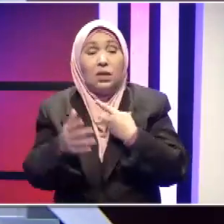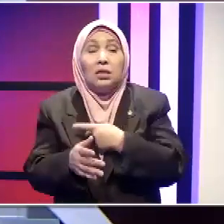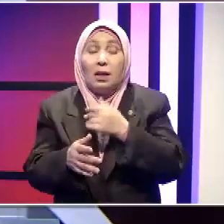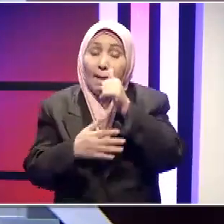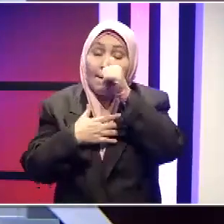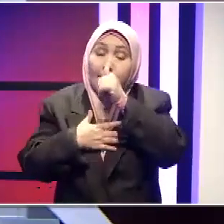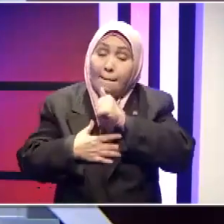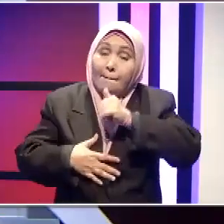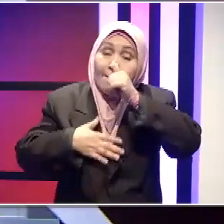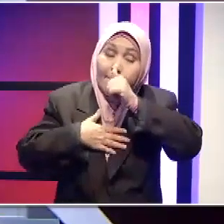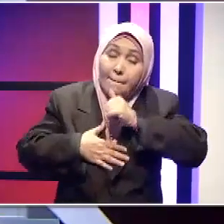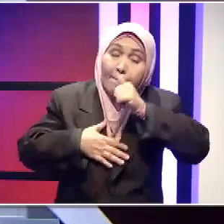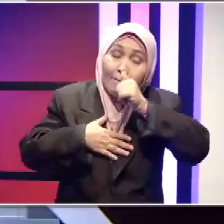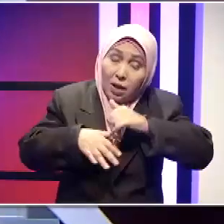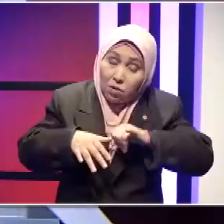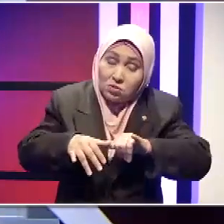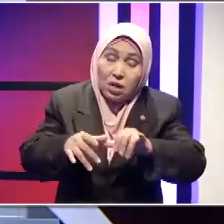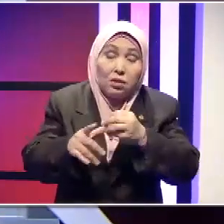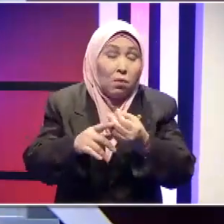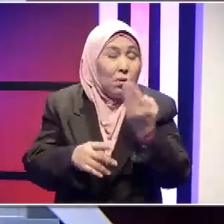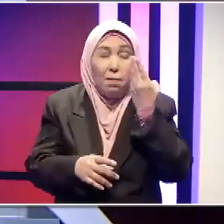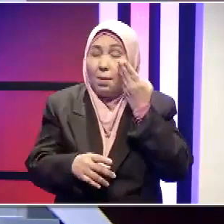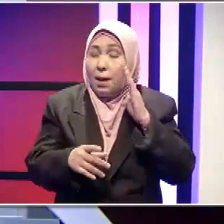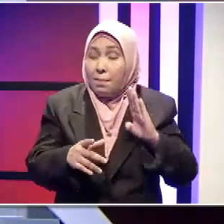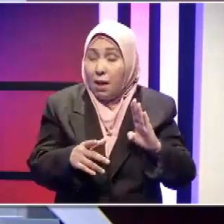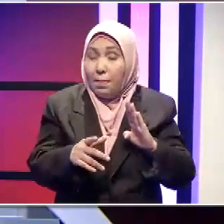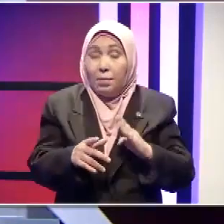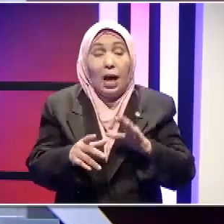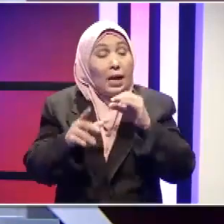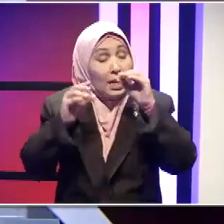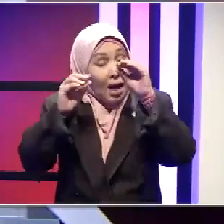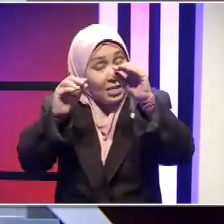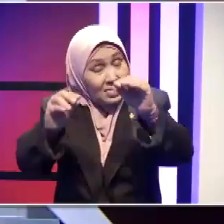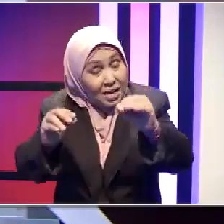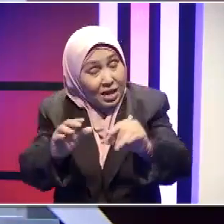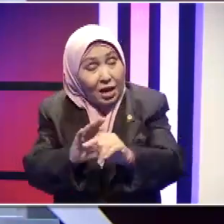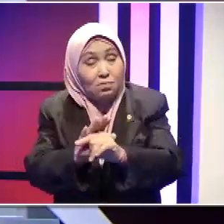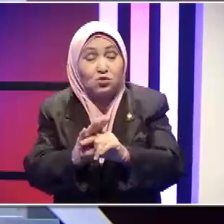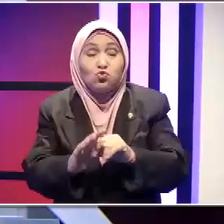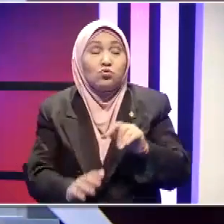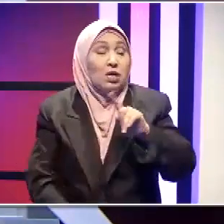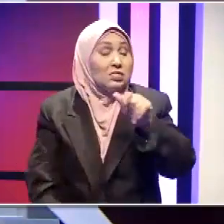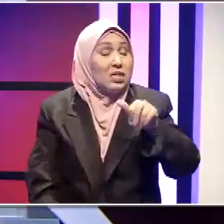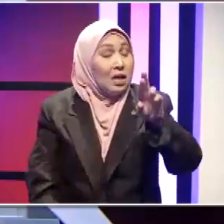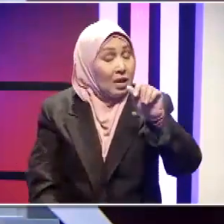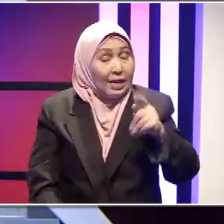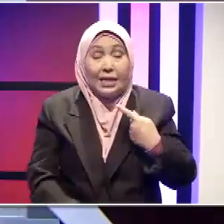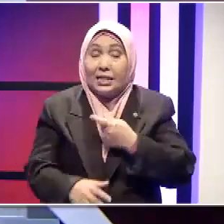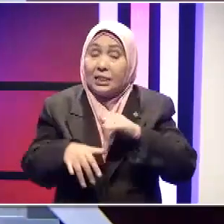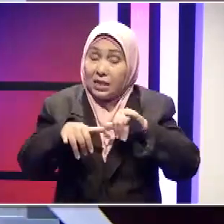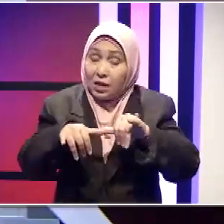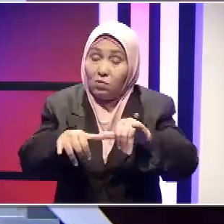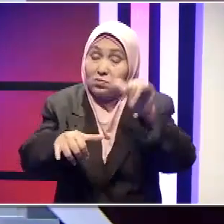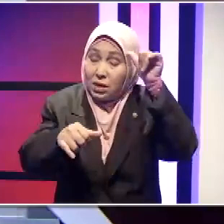sabar dan terus kan ya sama Ade kita berpaling kaulah yang diajarkan dalam surah az-zariyat ataupun dan kita teruskan